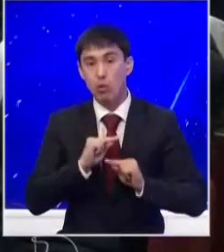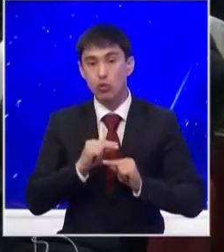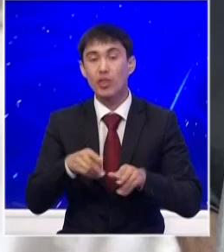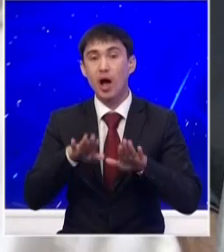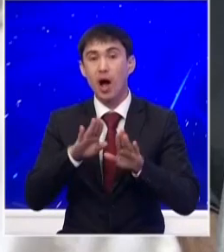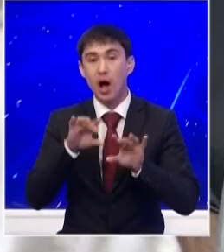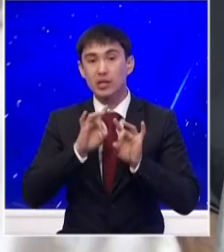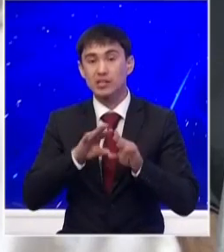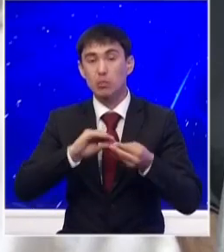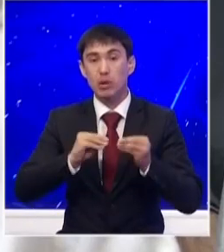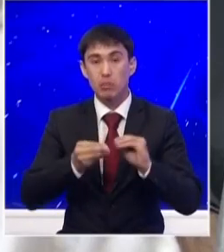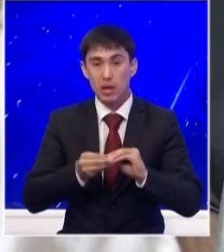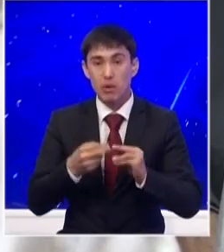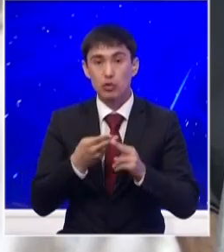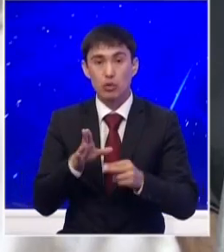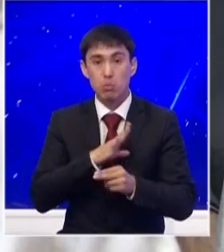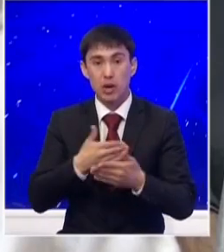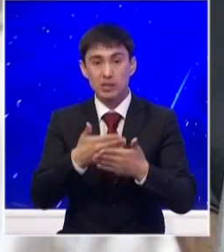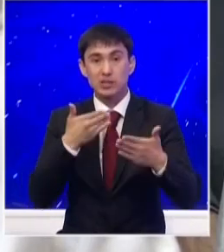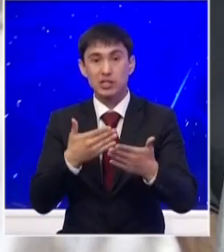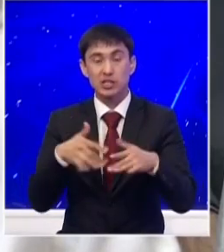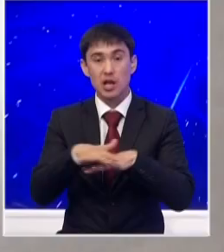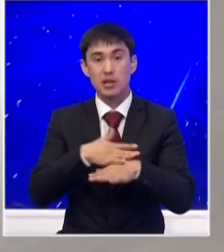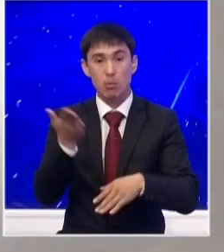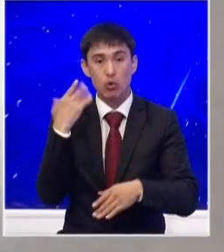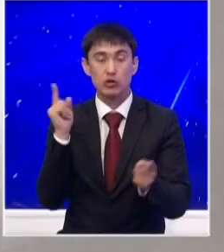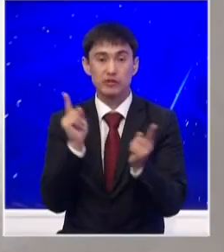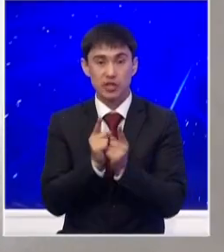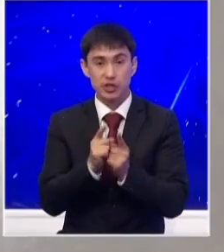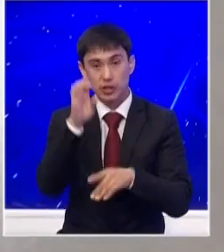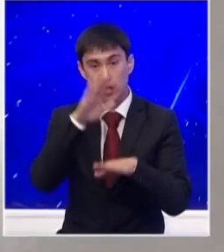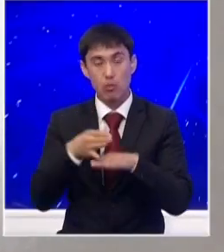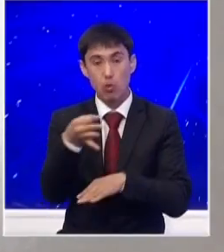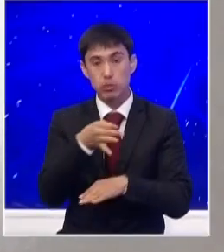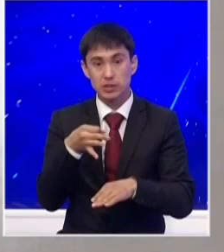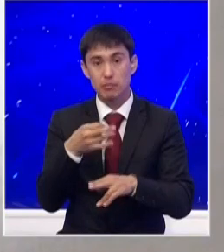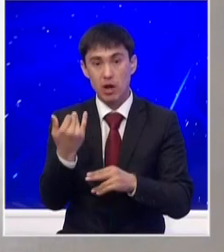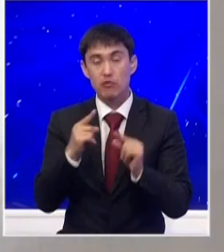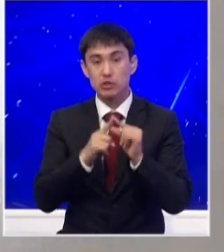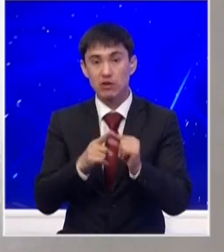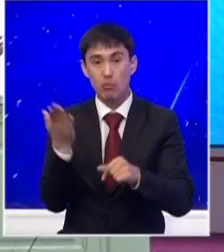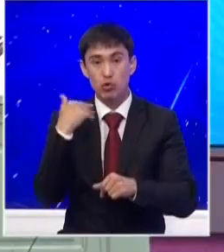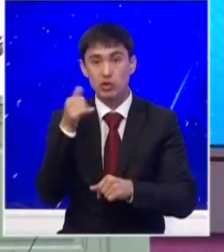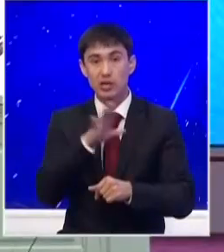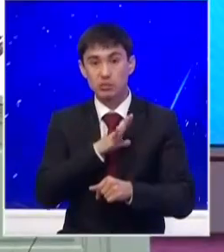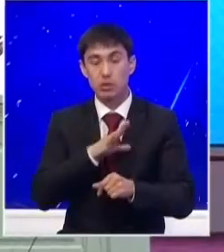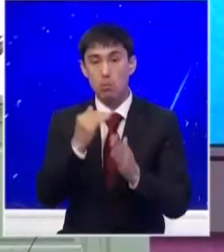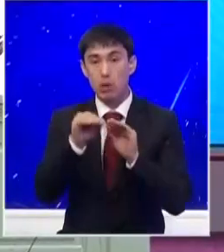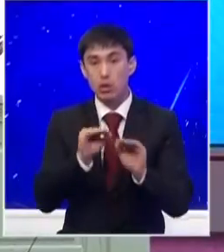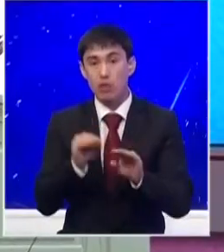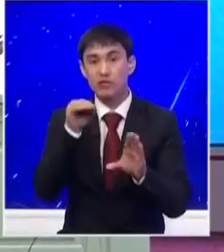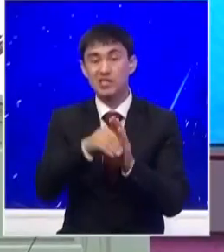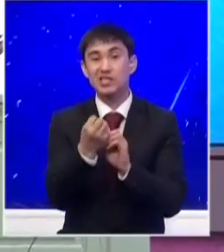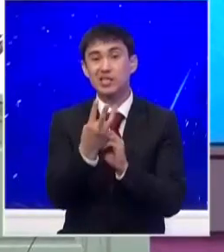он остановился на проблемах которые были озвучены населением На прошлой встрече с акимом области По его словам в прошлый раз протокол